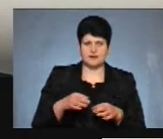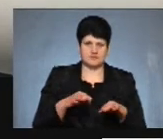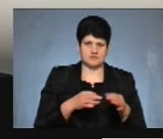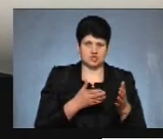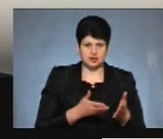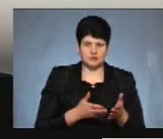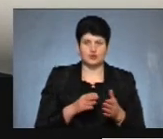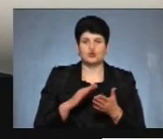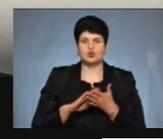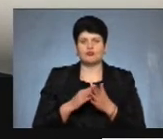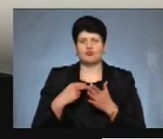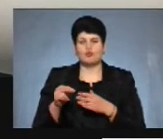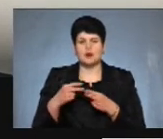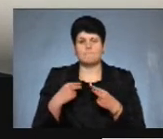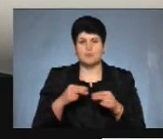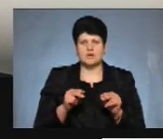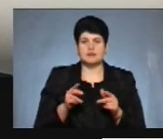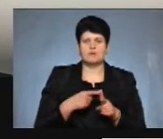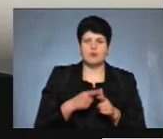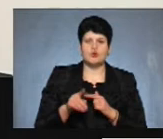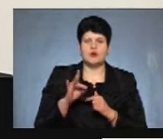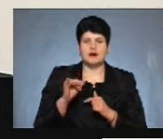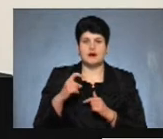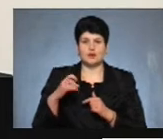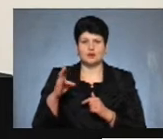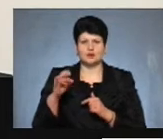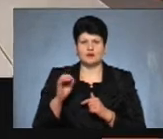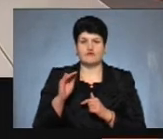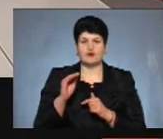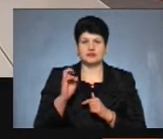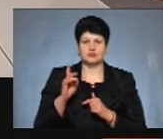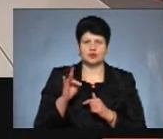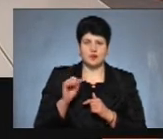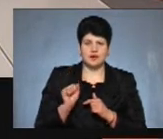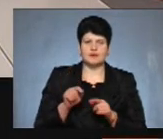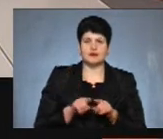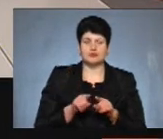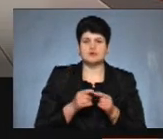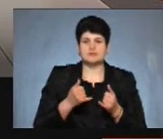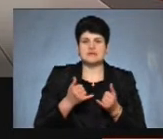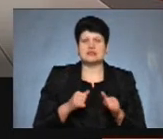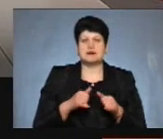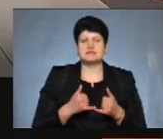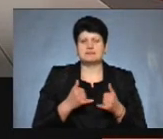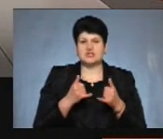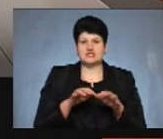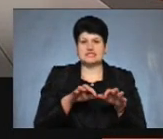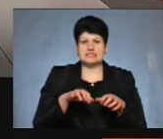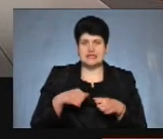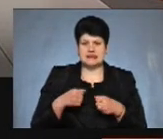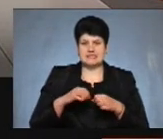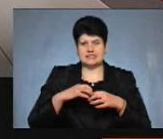договір куплі-продажу або рахунок фактура. А також треба забезпечити зняття даного транспортного засобу у